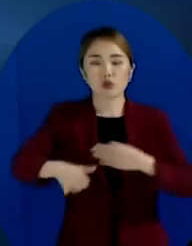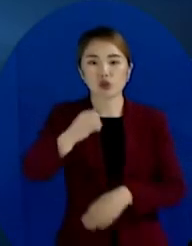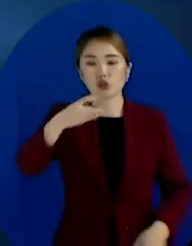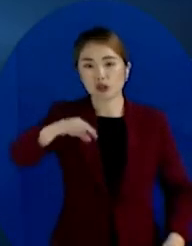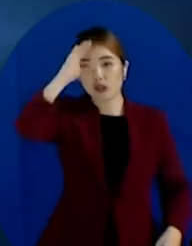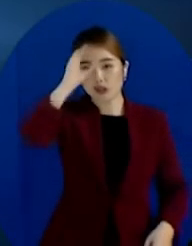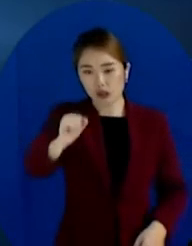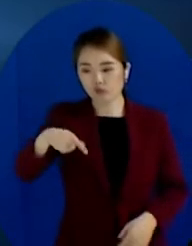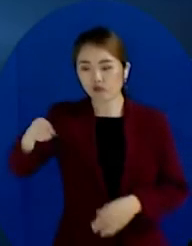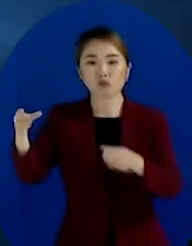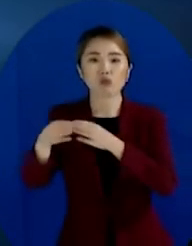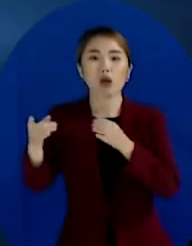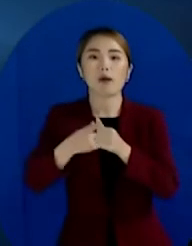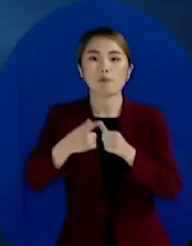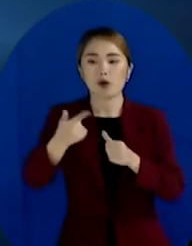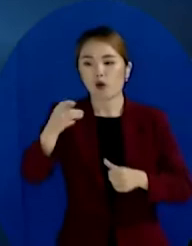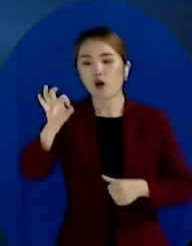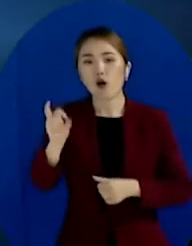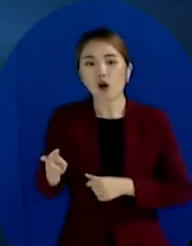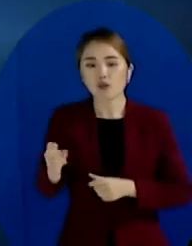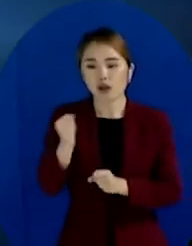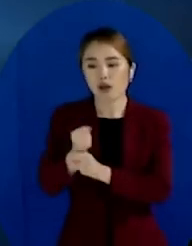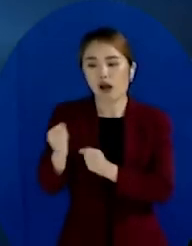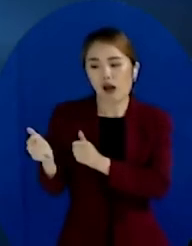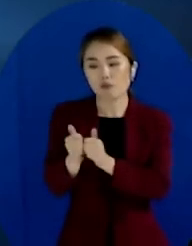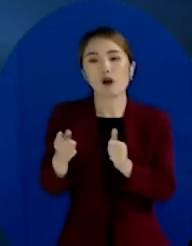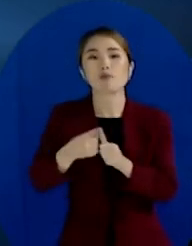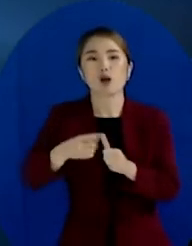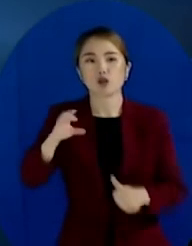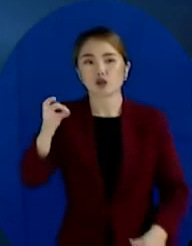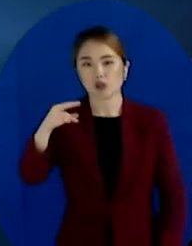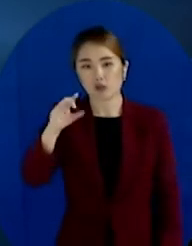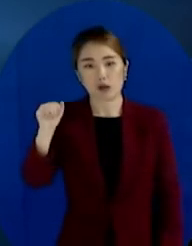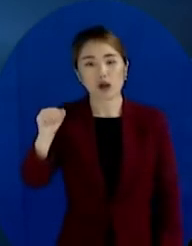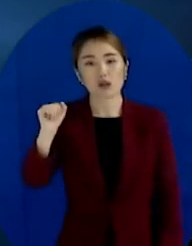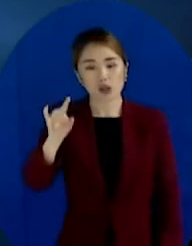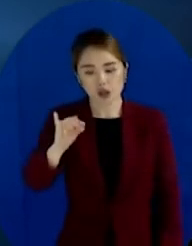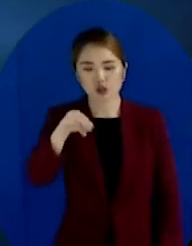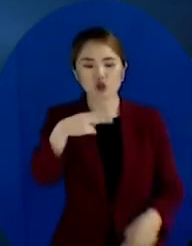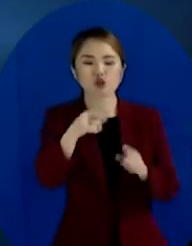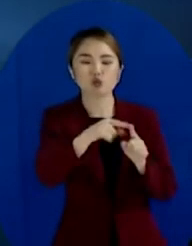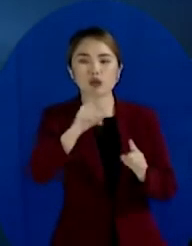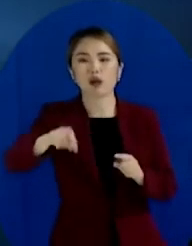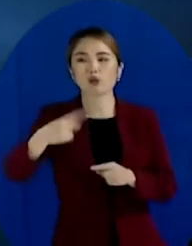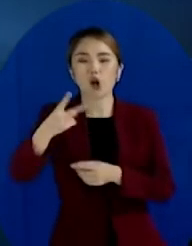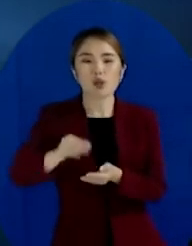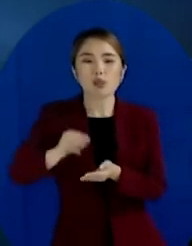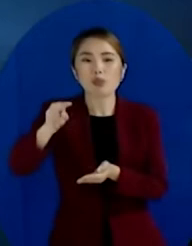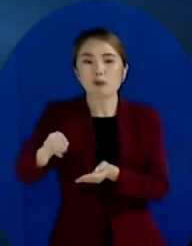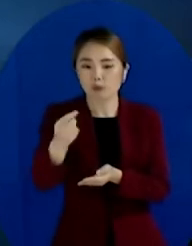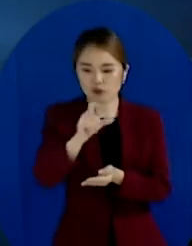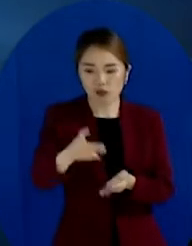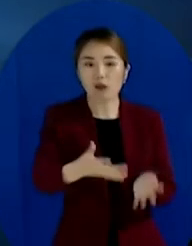сайд хүрсгүй практикийн хүн улс төрийн гол хамтрагч Улсын хурлын гишүү асан Содбаатар жидүүгээс 1.2 тэрбум төгрөгийн зээл